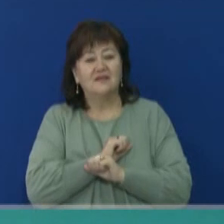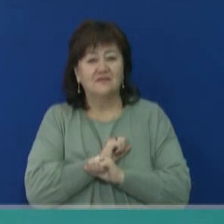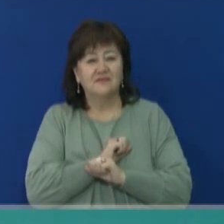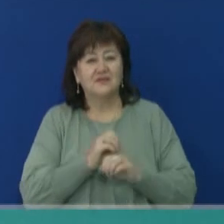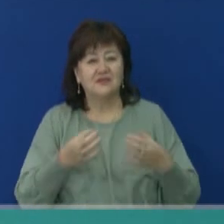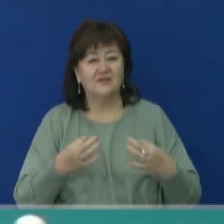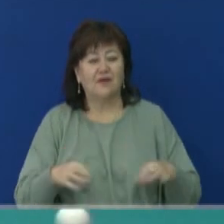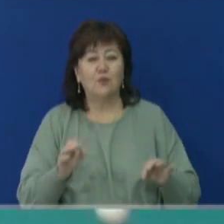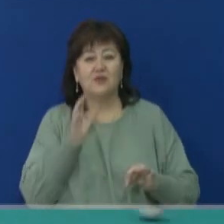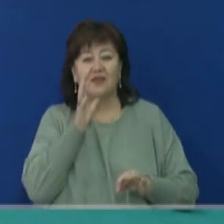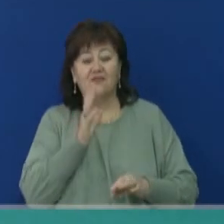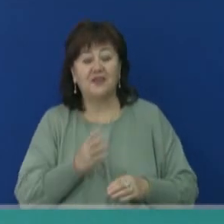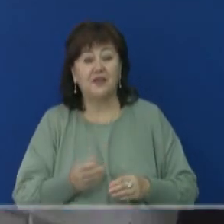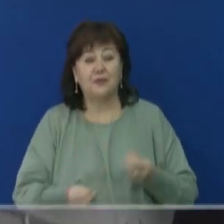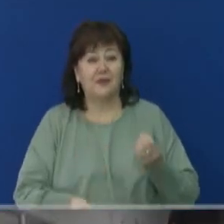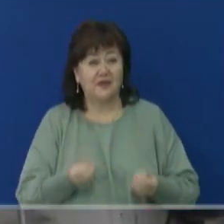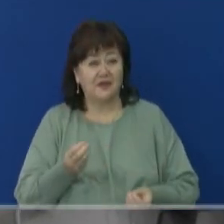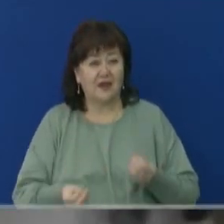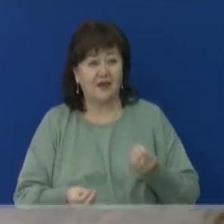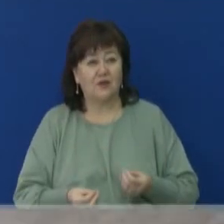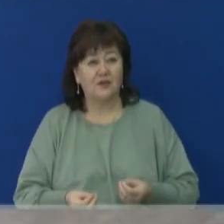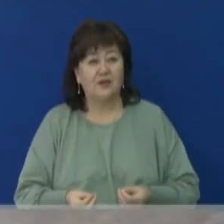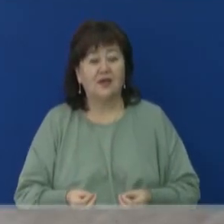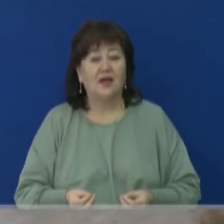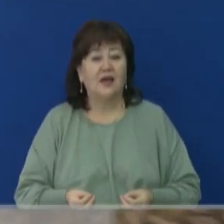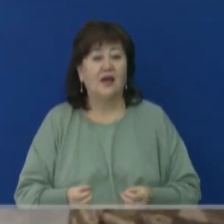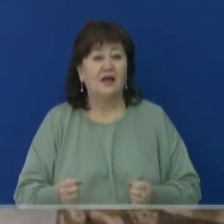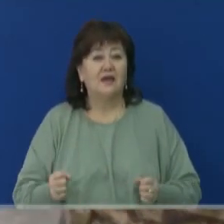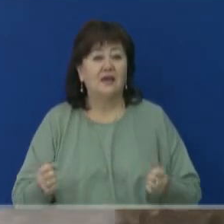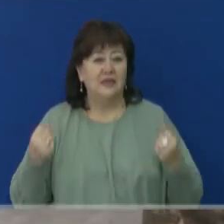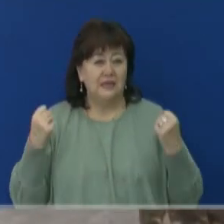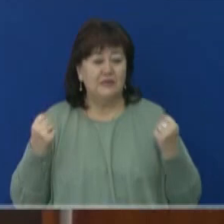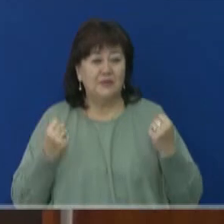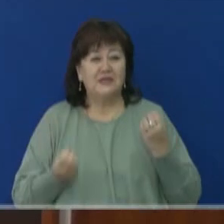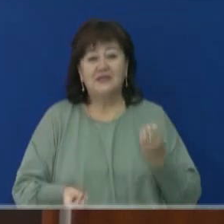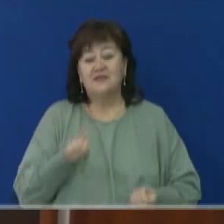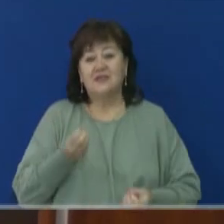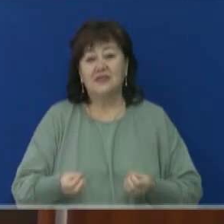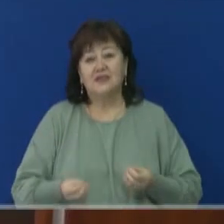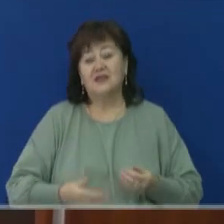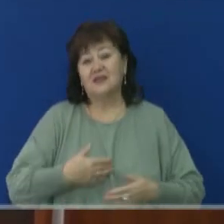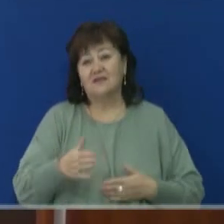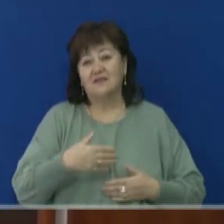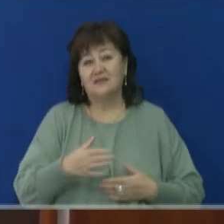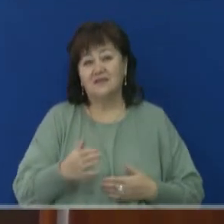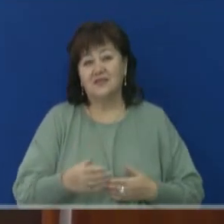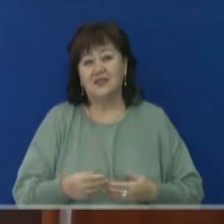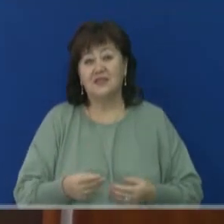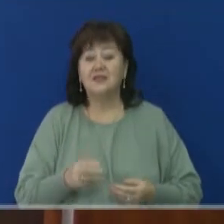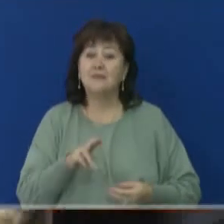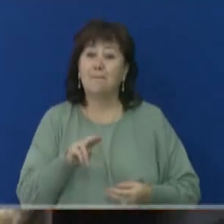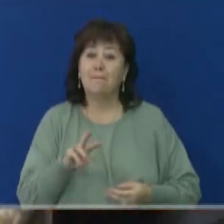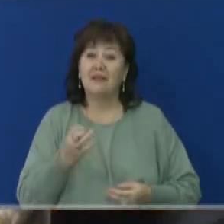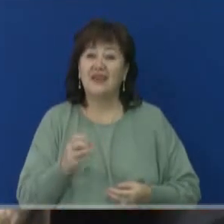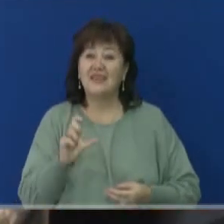бөлім командиріне алғысым шексіз. Спорттық ойын-сауық орталығында сарбаздар бильярд, үстел теннисімен қатар PlayStation ойнай